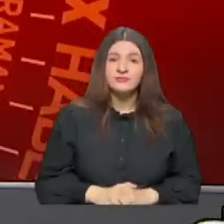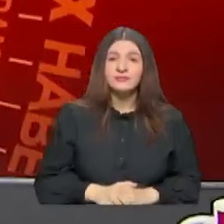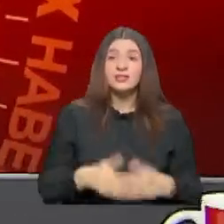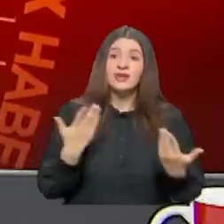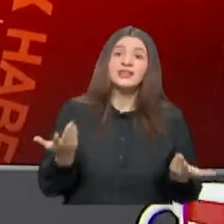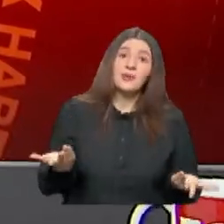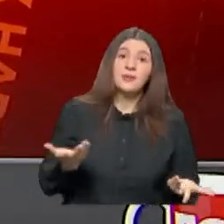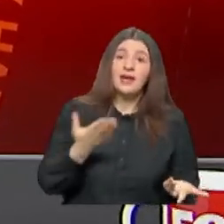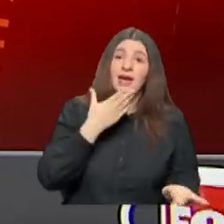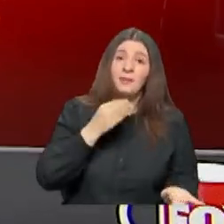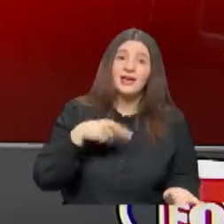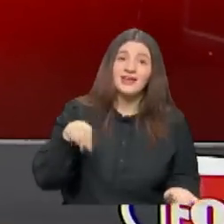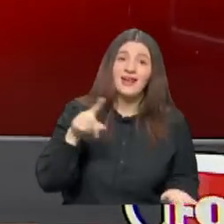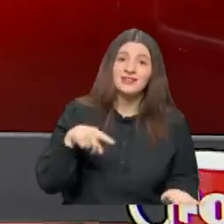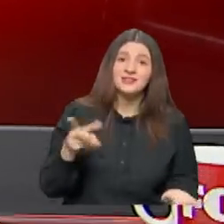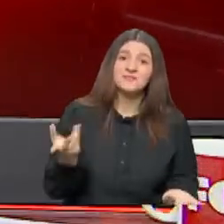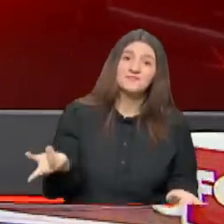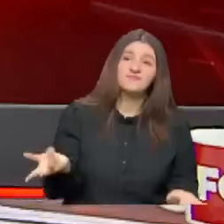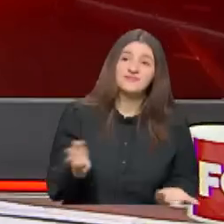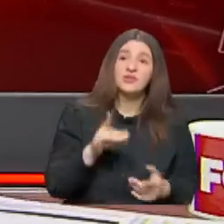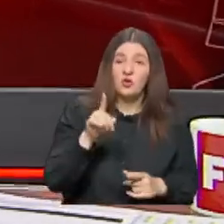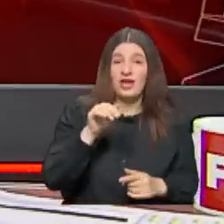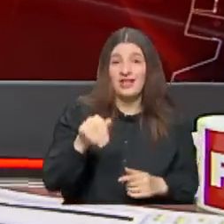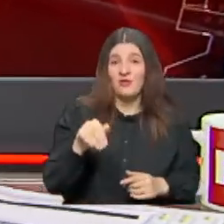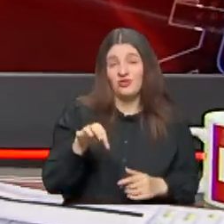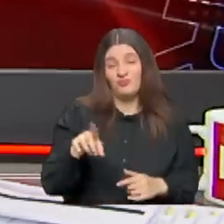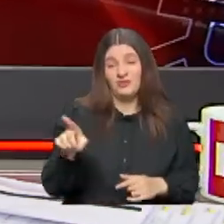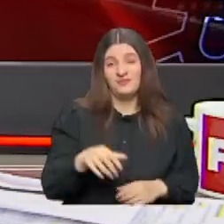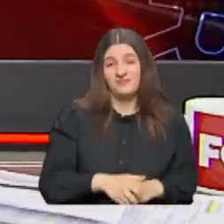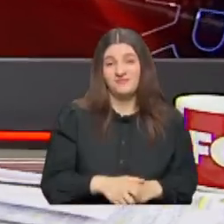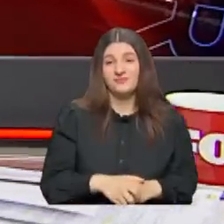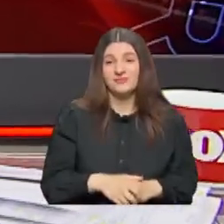Ve tabii emeklilere. Oraya geliyoruz.